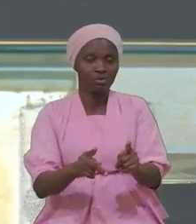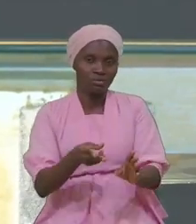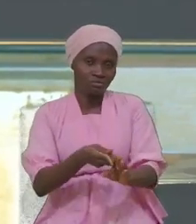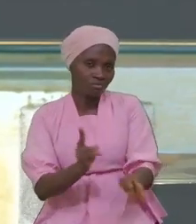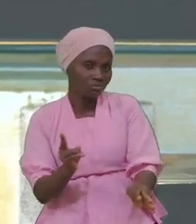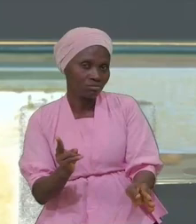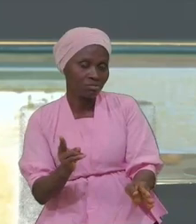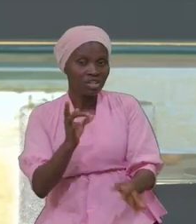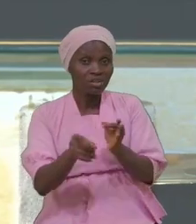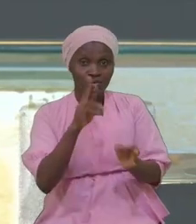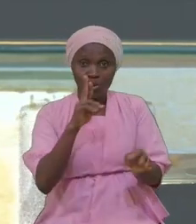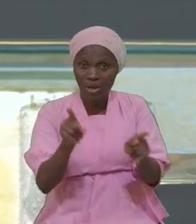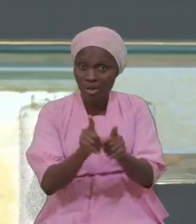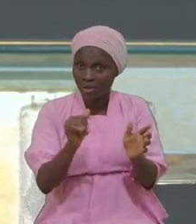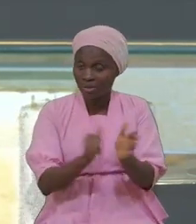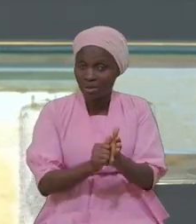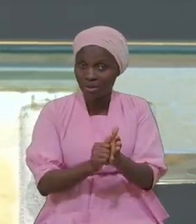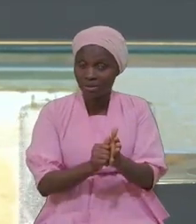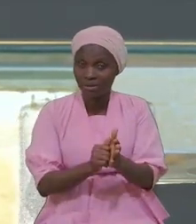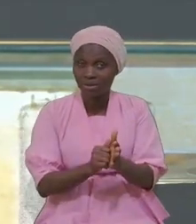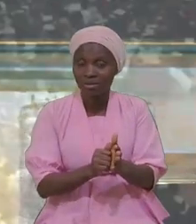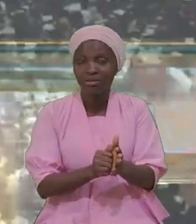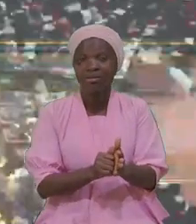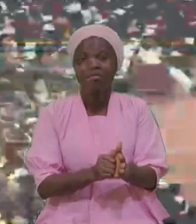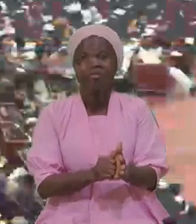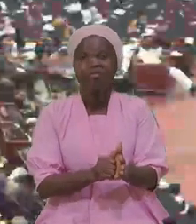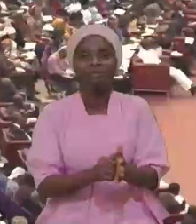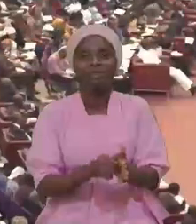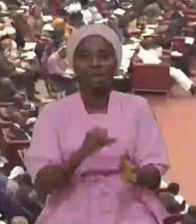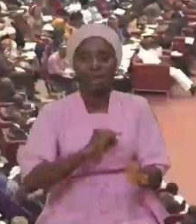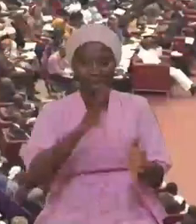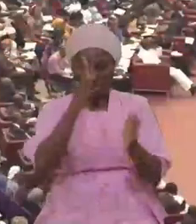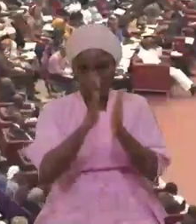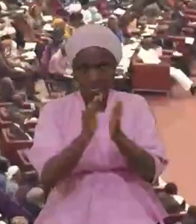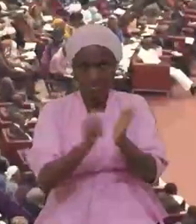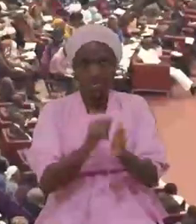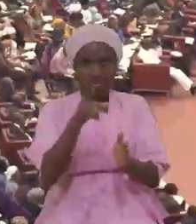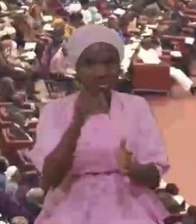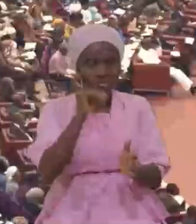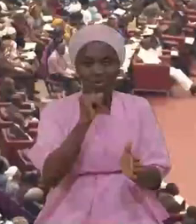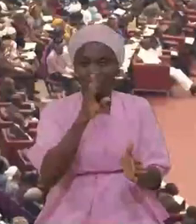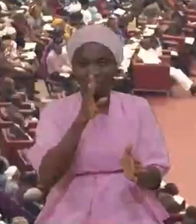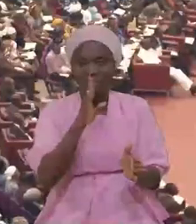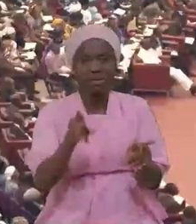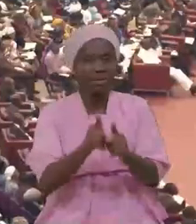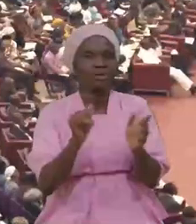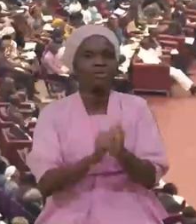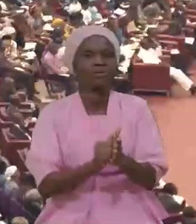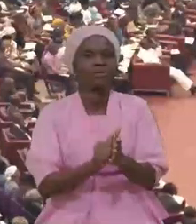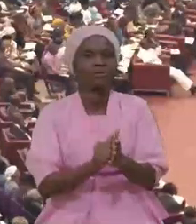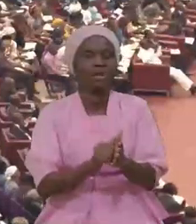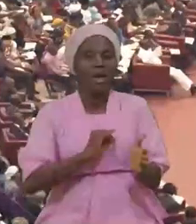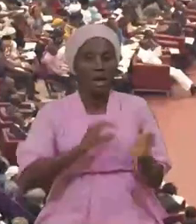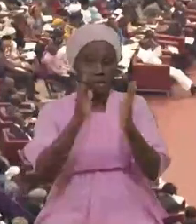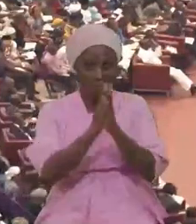hommes-là. Si tu es là, l'Église doit s'éloigner de toi. Je prie que tu ne sois pas pareil.